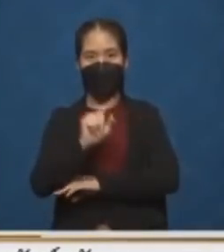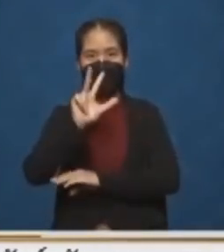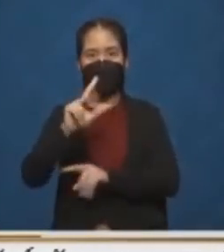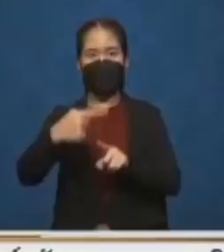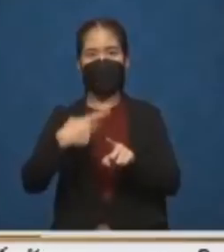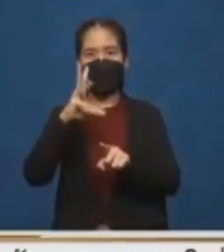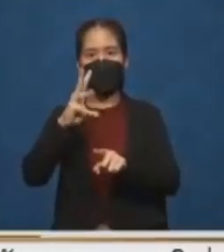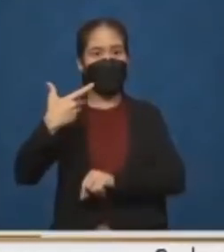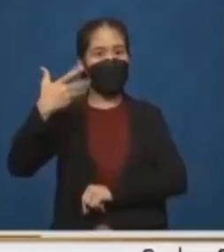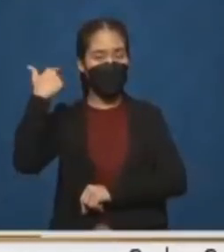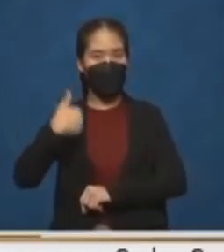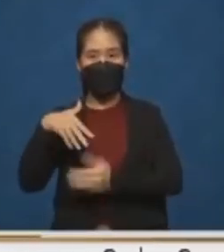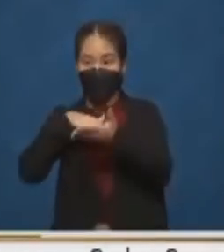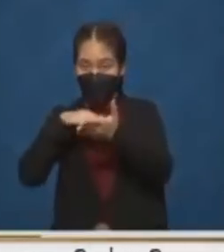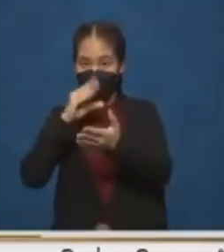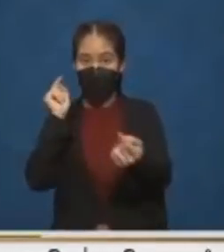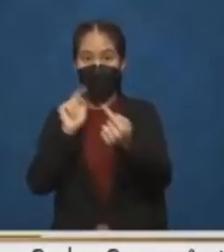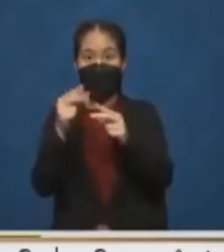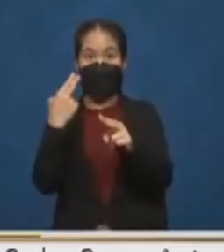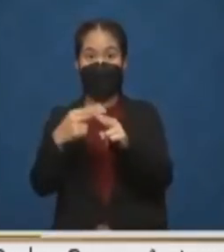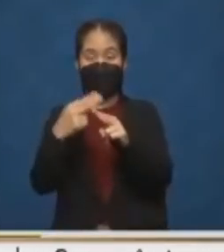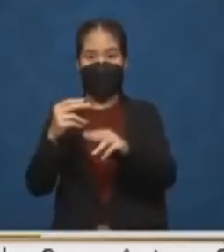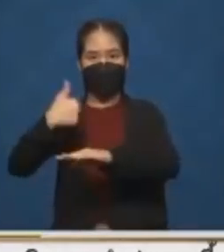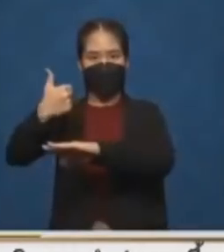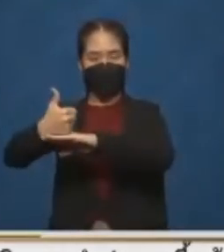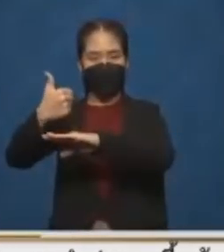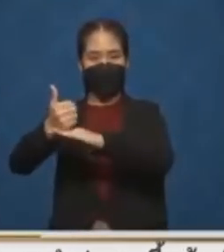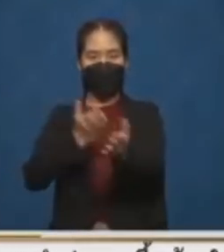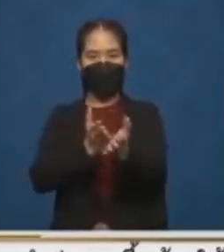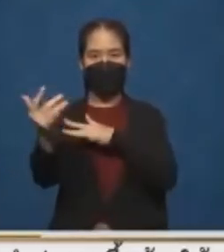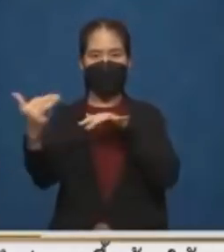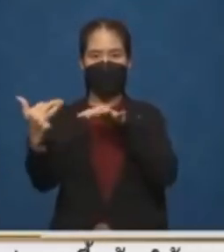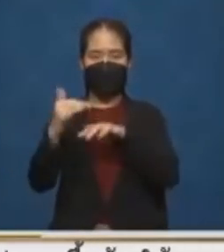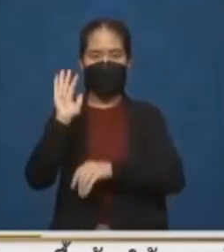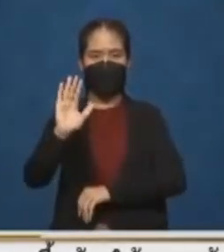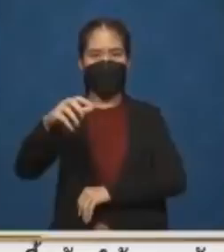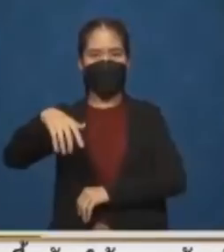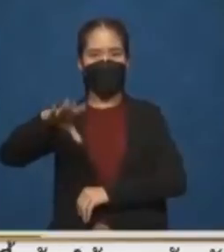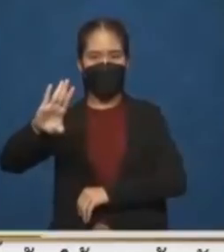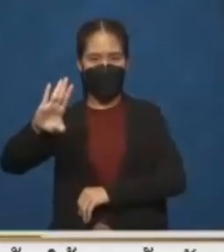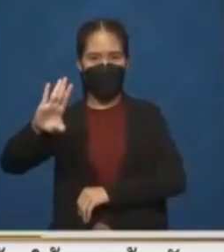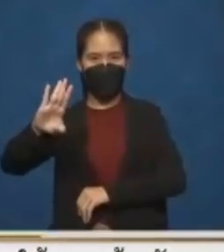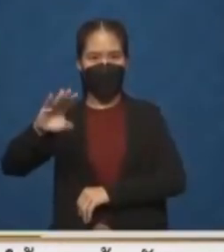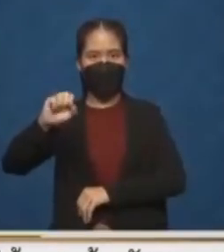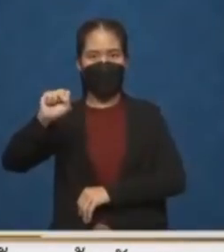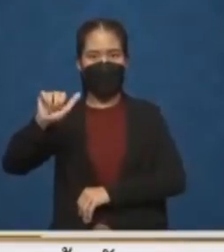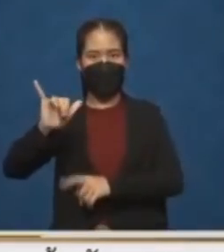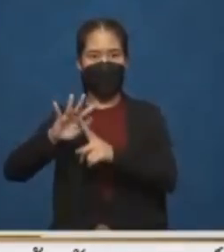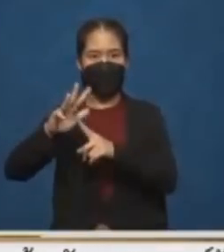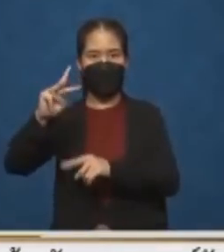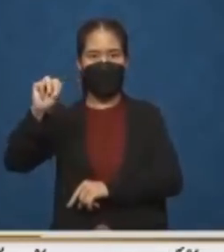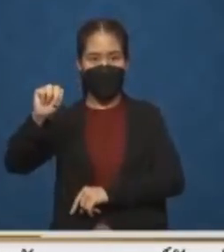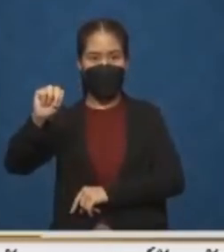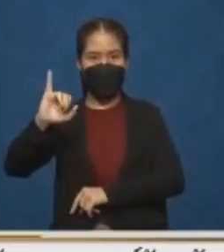ผ่านมาขอริยัติเอยนามท่านนะครับ พูดในการฝายสอสารของบริษัทสยาม BIOCYENยัออกมาให้สัมภ